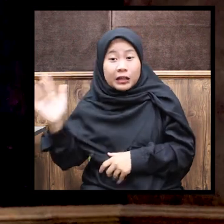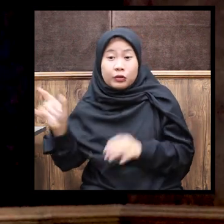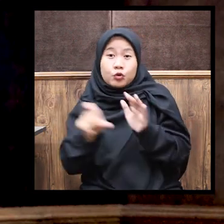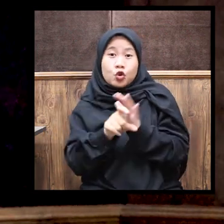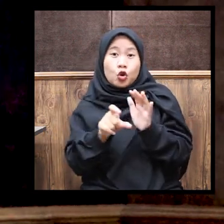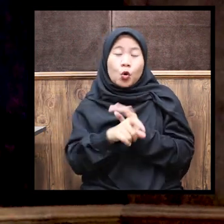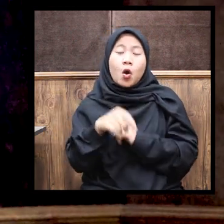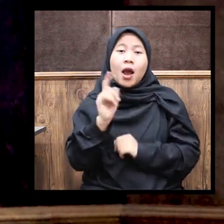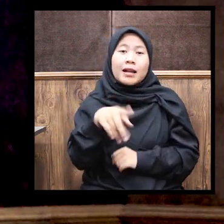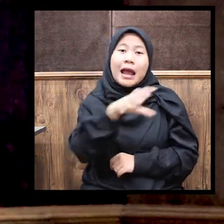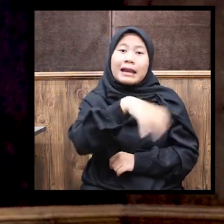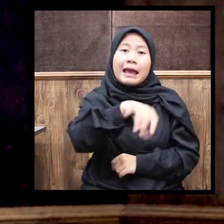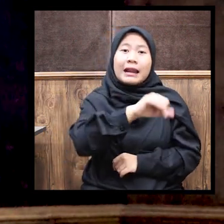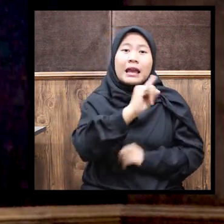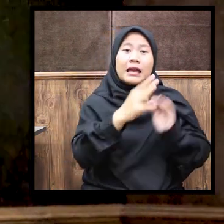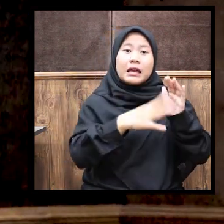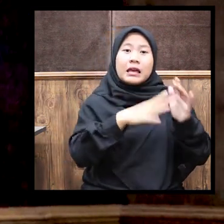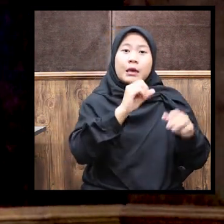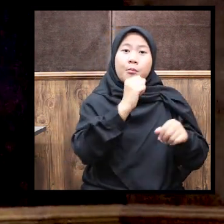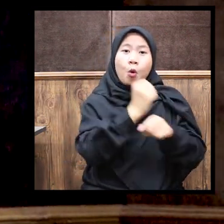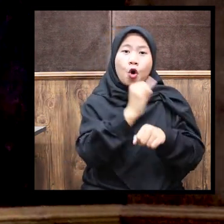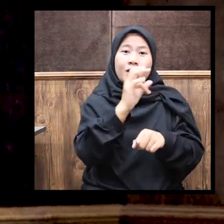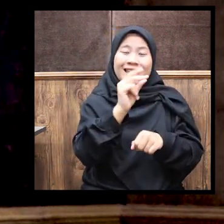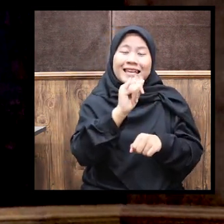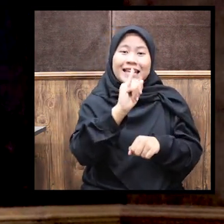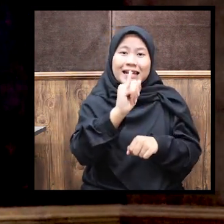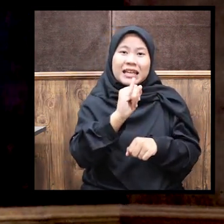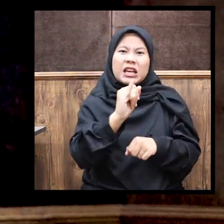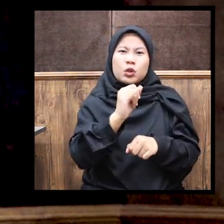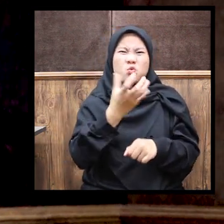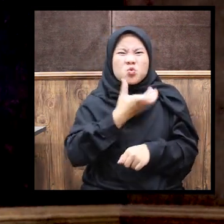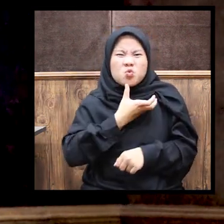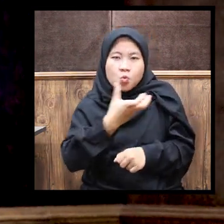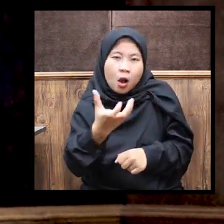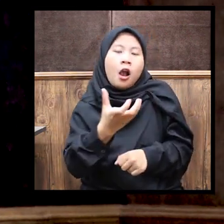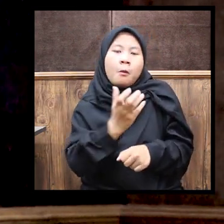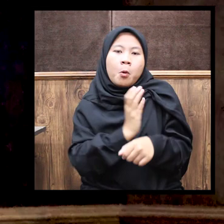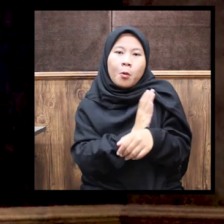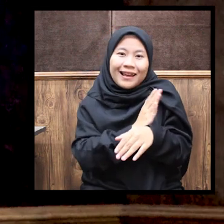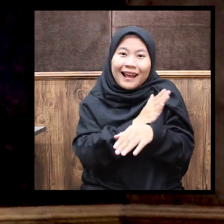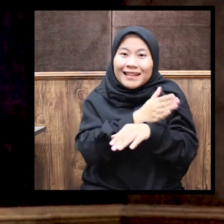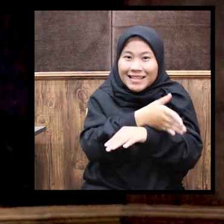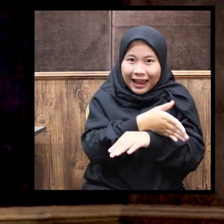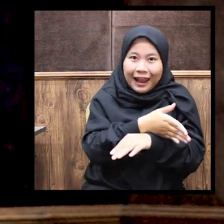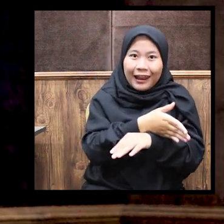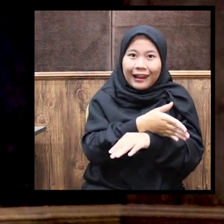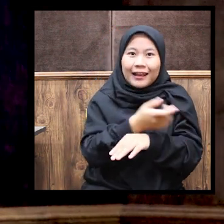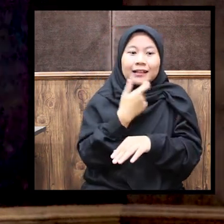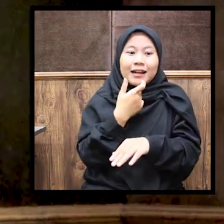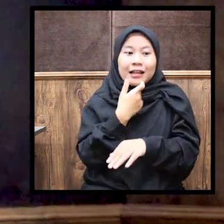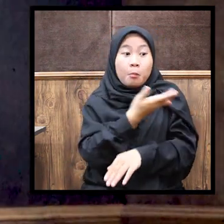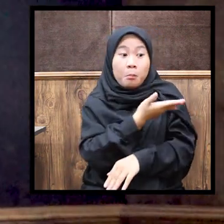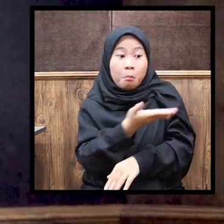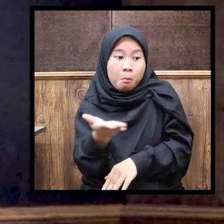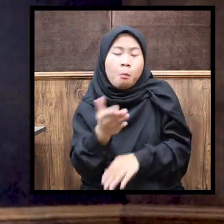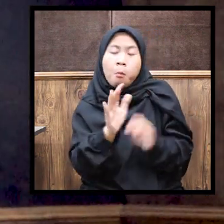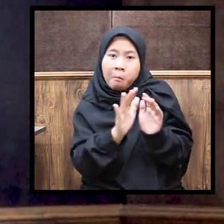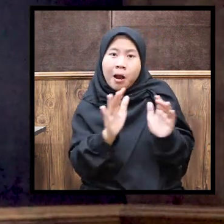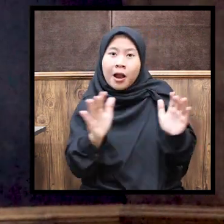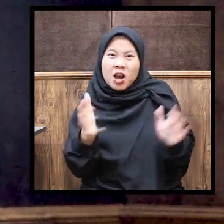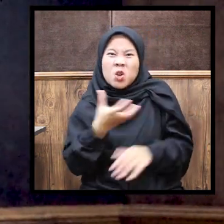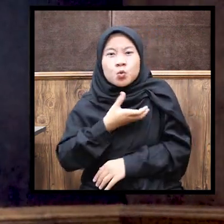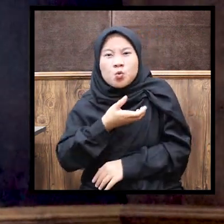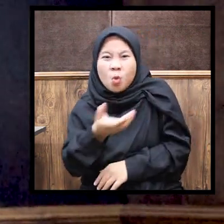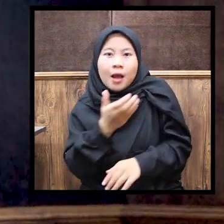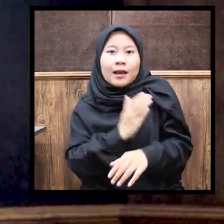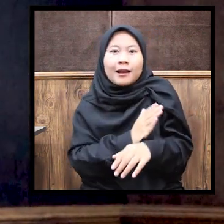samp Diva dan yang lainnya itu ternyata kerajinannya mereka itu memang di bidang industri kreatif n jadi kita